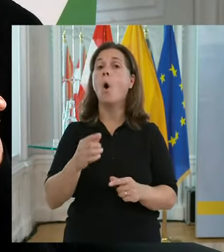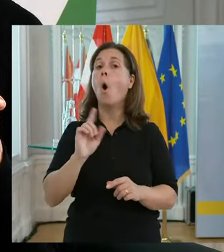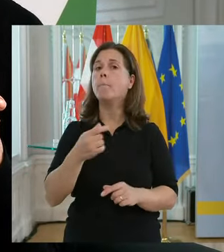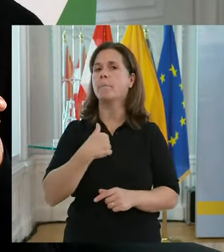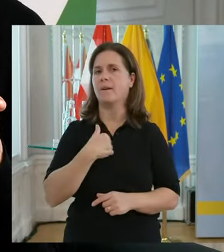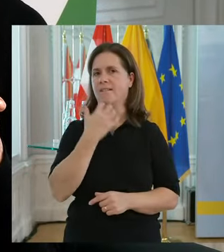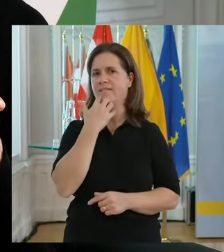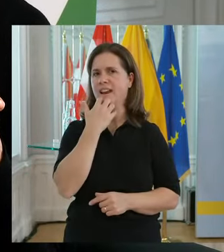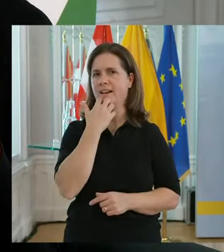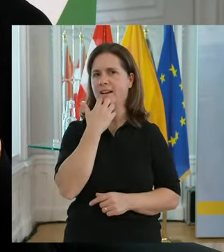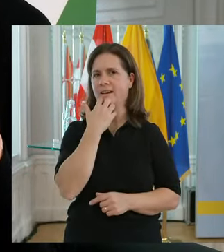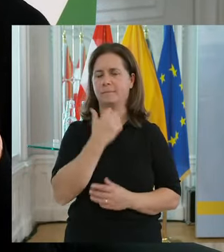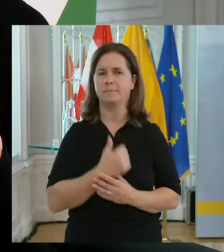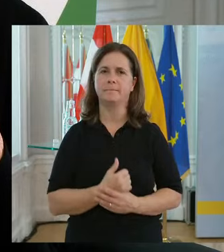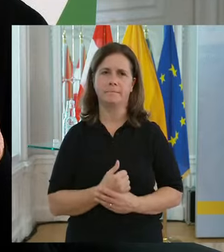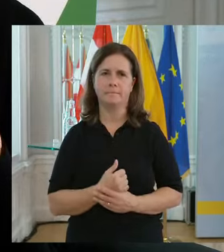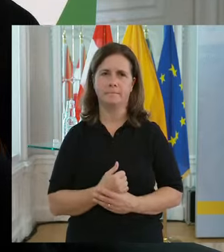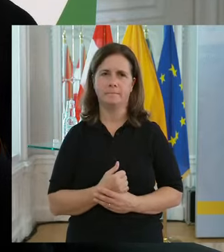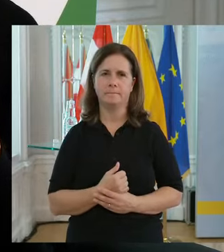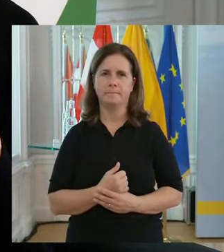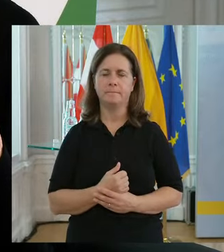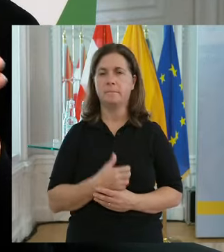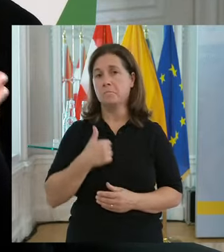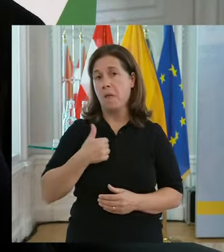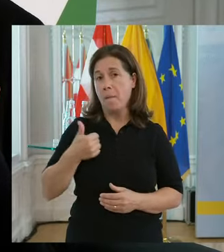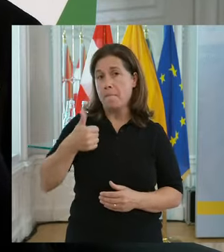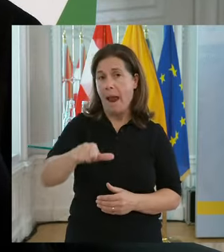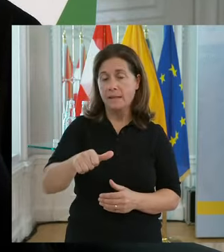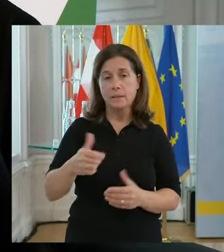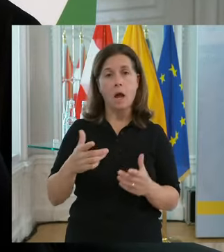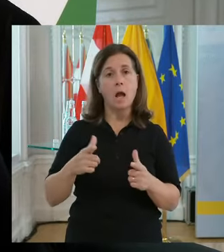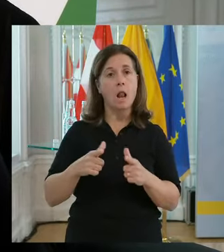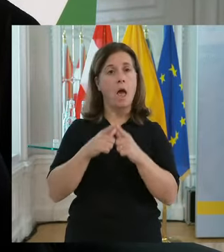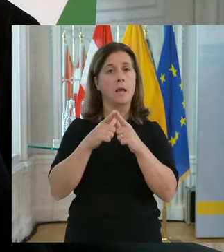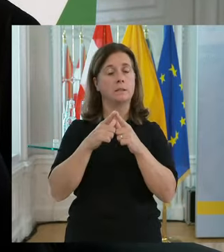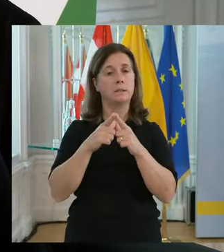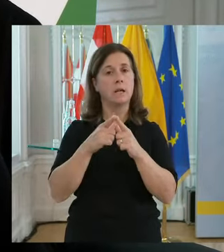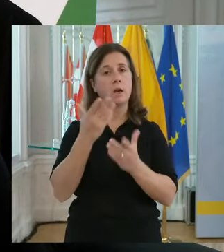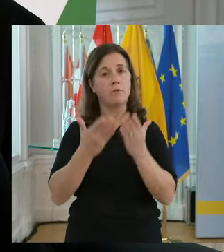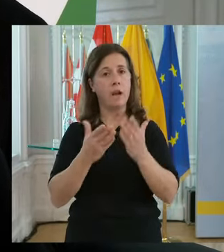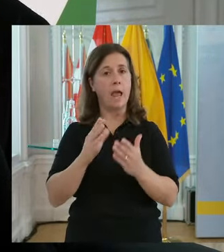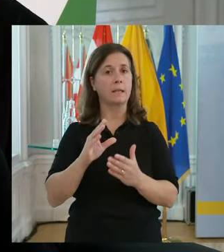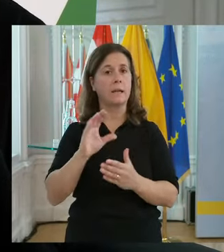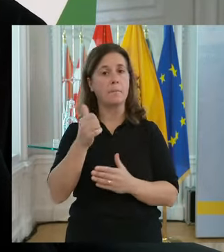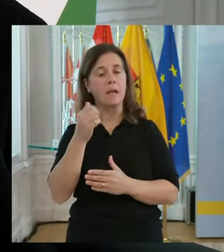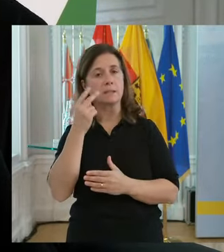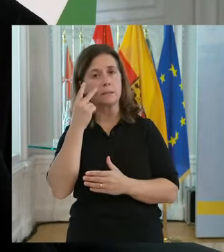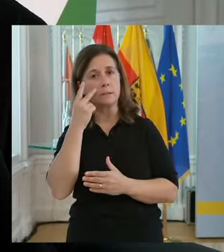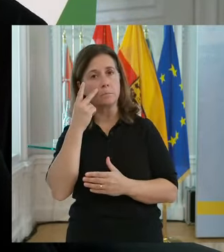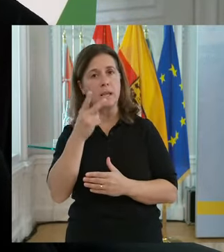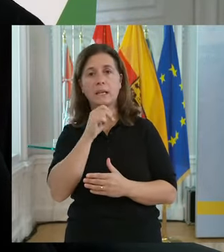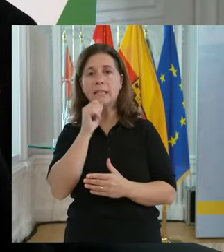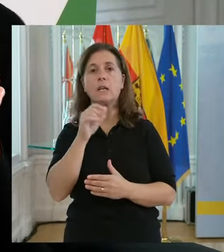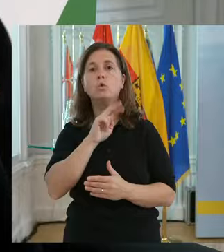Ja. Und einen Beitrag leisten möchte, der eben vielleicht am ersten Blick nicht nur lukrativ